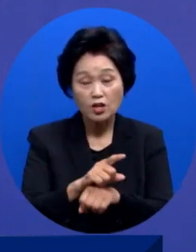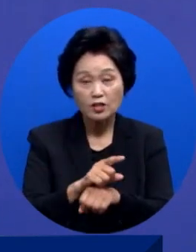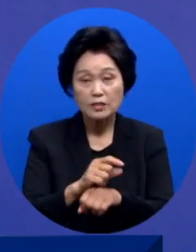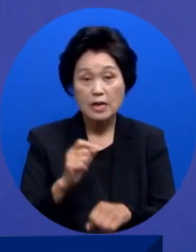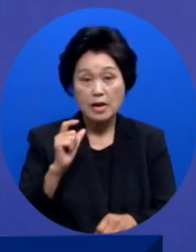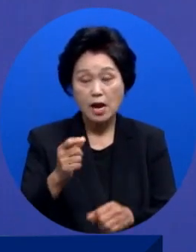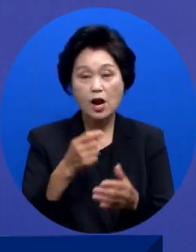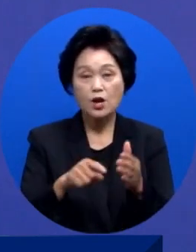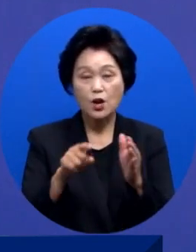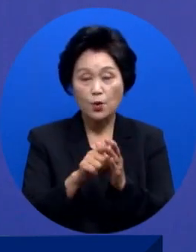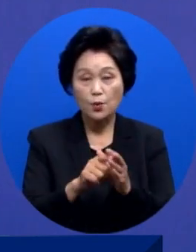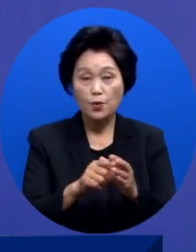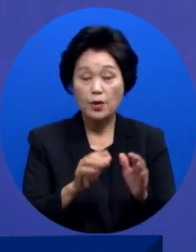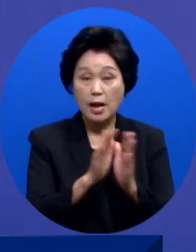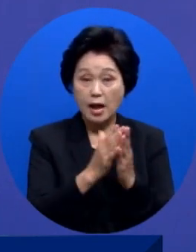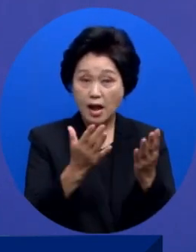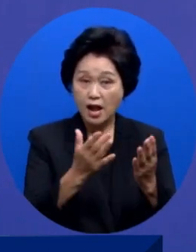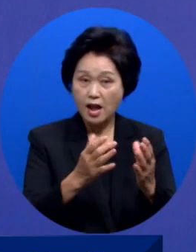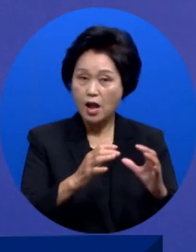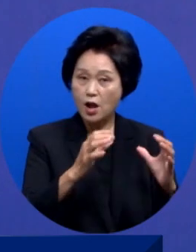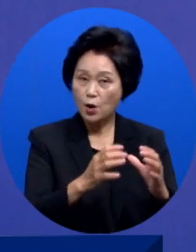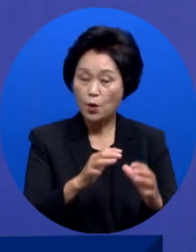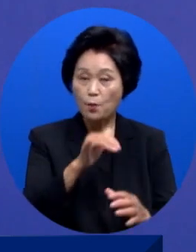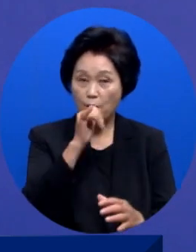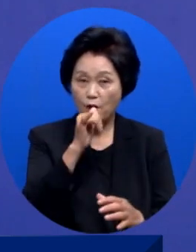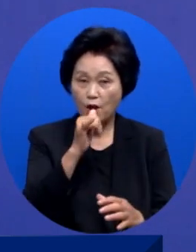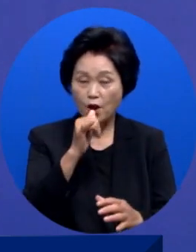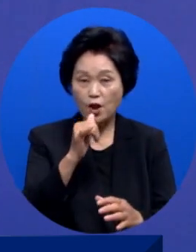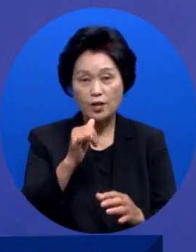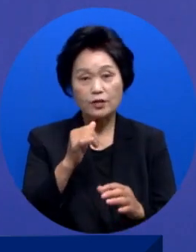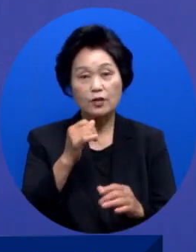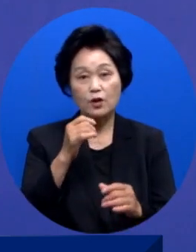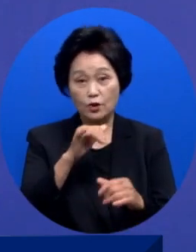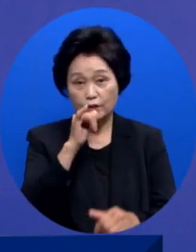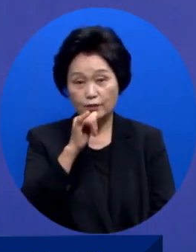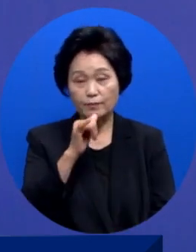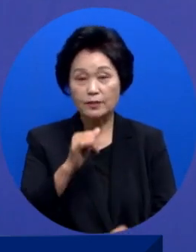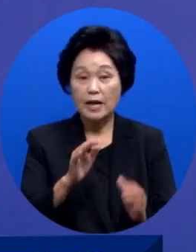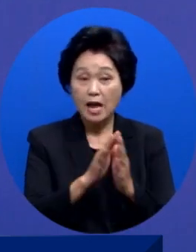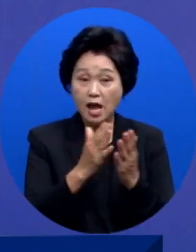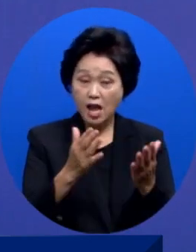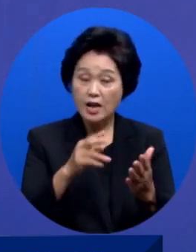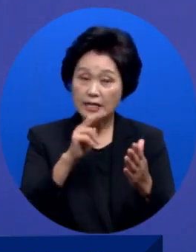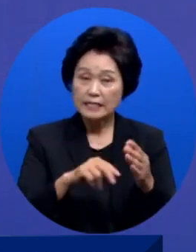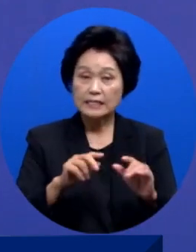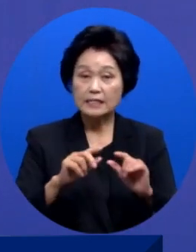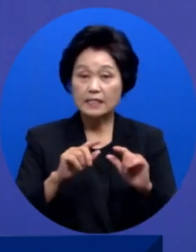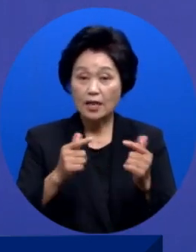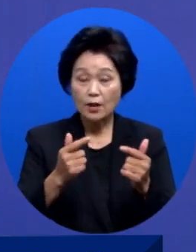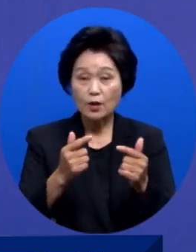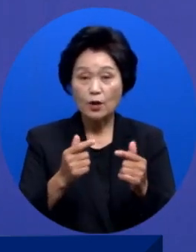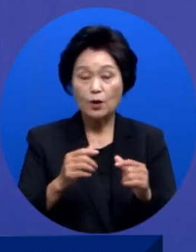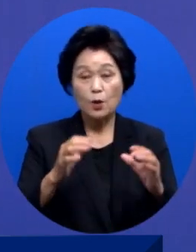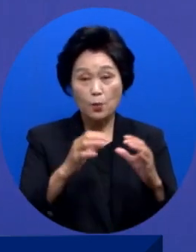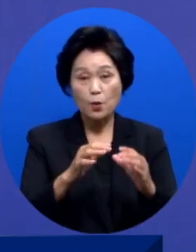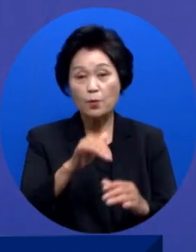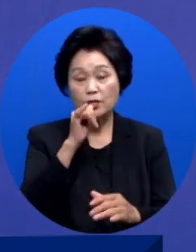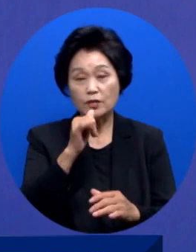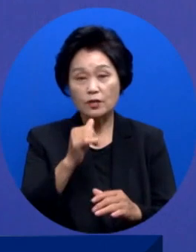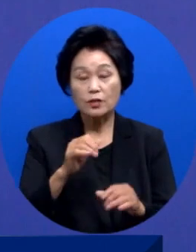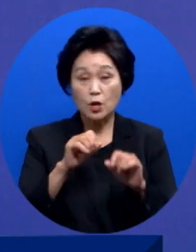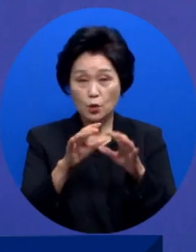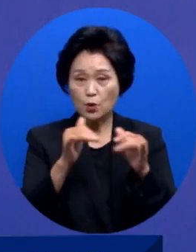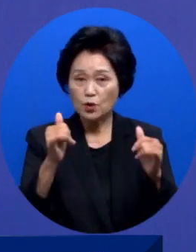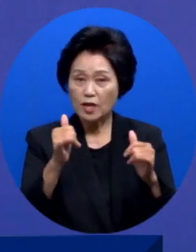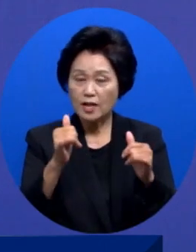부 클럽이 있어서 눈길을 끌고 있는데요 책을 읽지 않고도 참가할 수 있는 부 클럽에서 선교사들이 뜻밖의 소망을 얻고 있다고